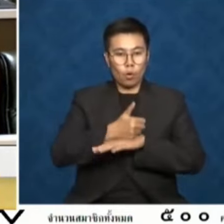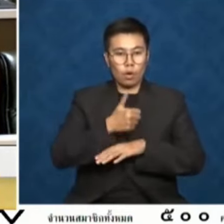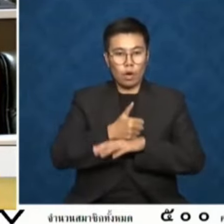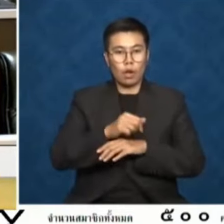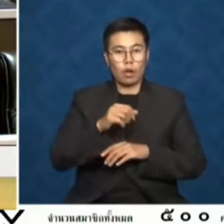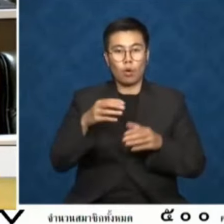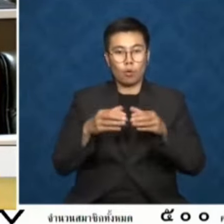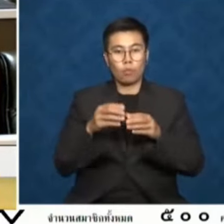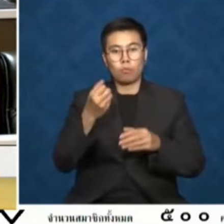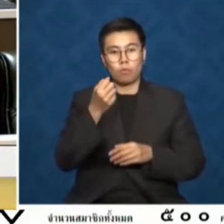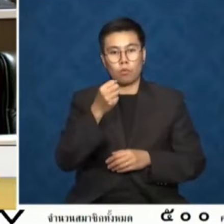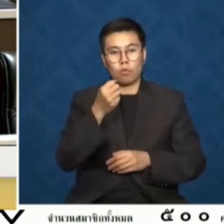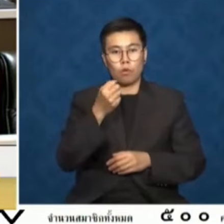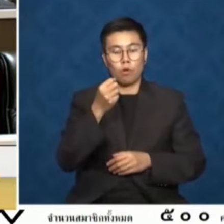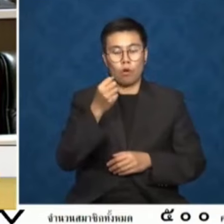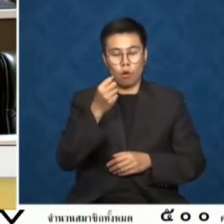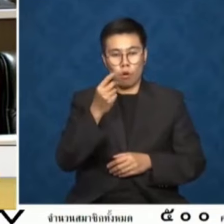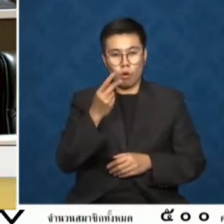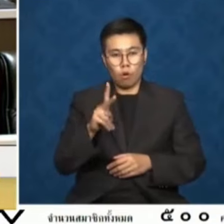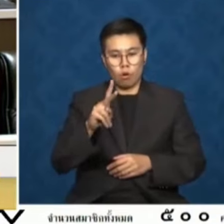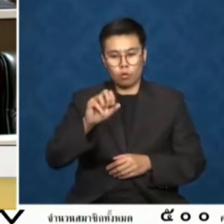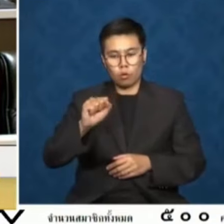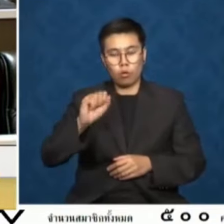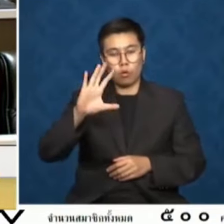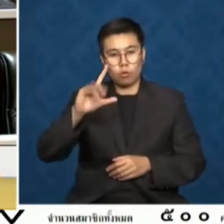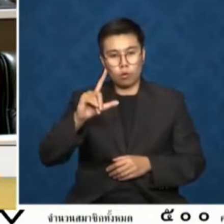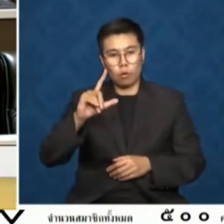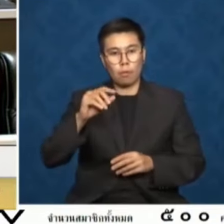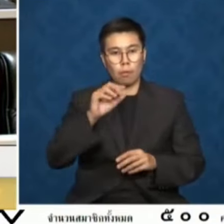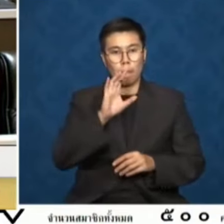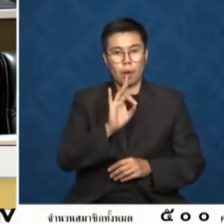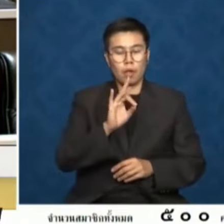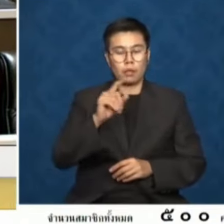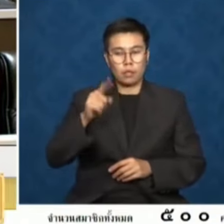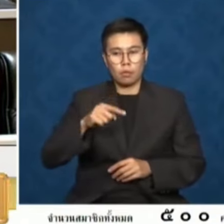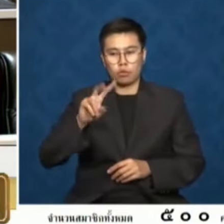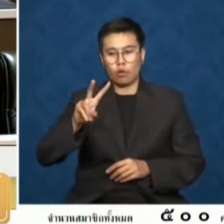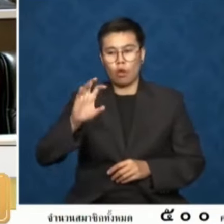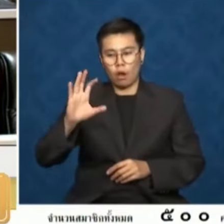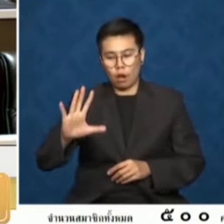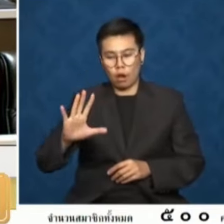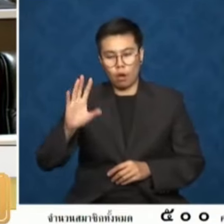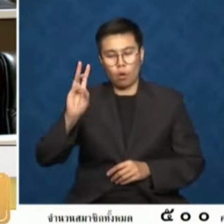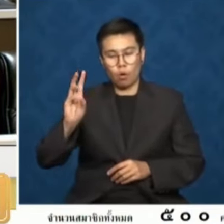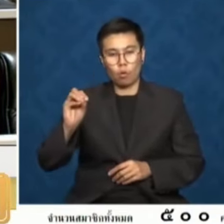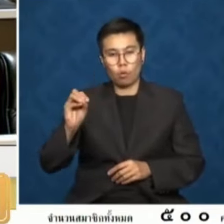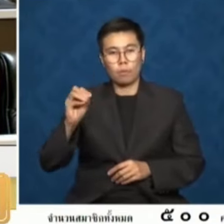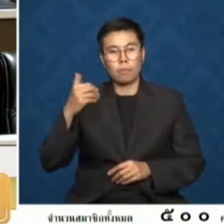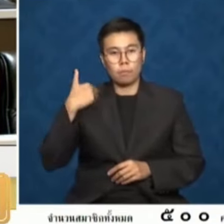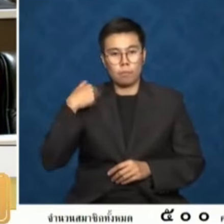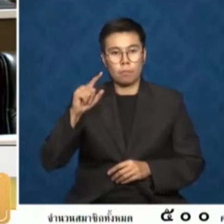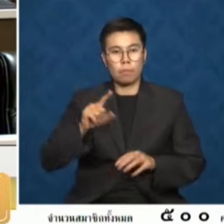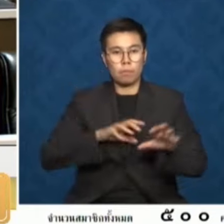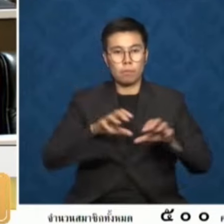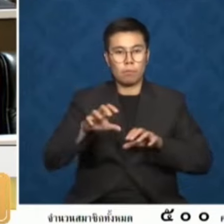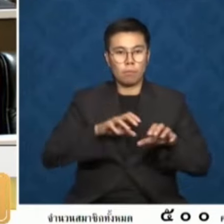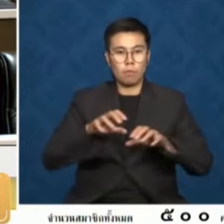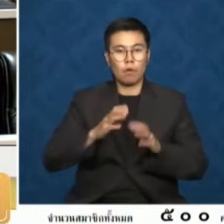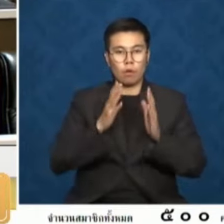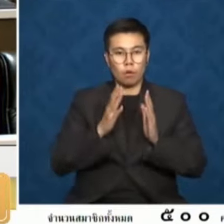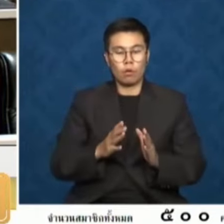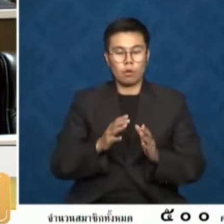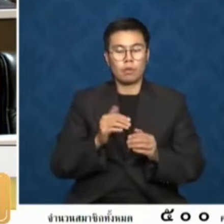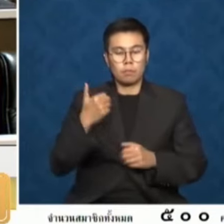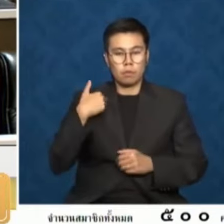ความสงบแห่งชาติที่8/2560เรื่องการขับเคลื่อนการปฏิรูปการบริหารงานส่วนบุคคลท้